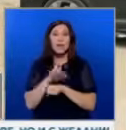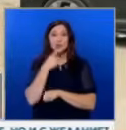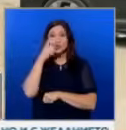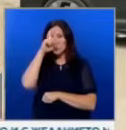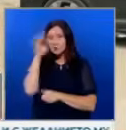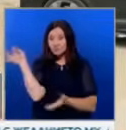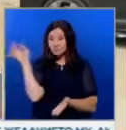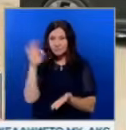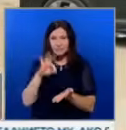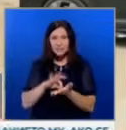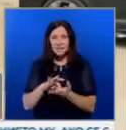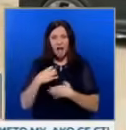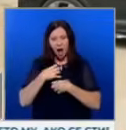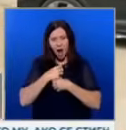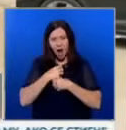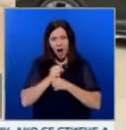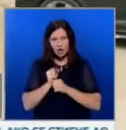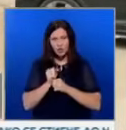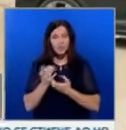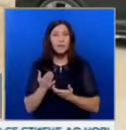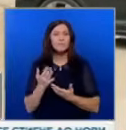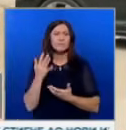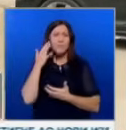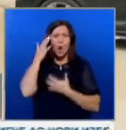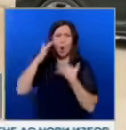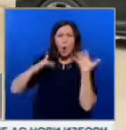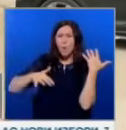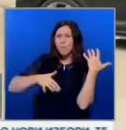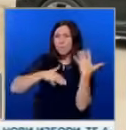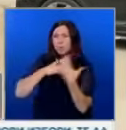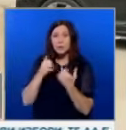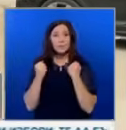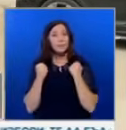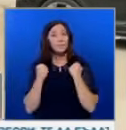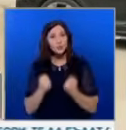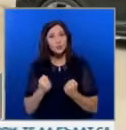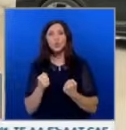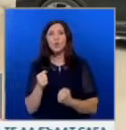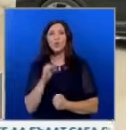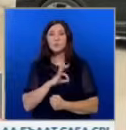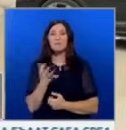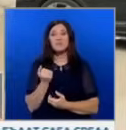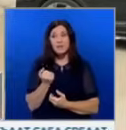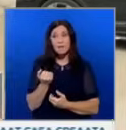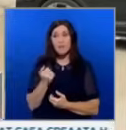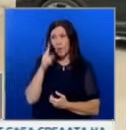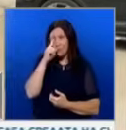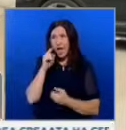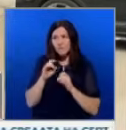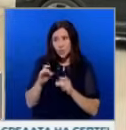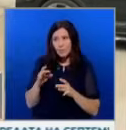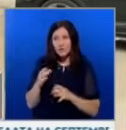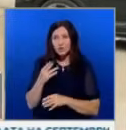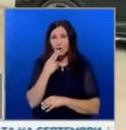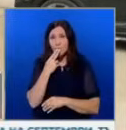момиче пристигна с гърчова симптоматика, объркана, сонолетна. Трудно успяхме да вземем от нея информация, че е употребявала